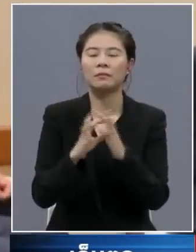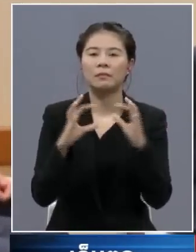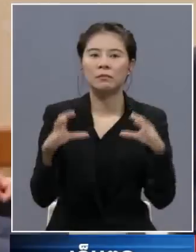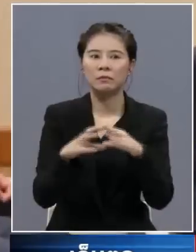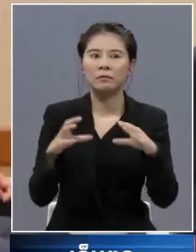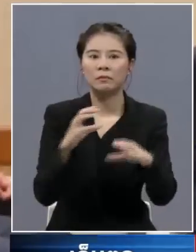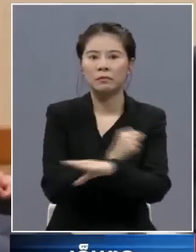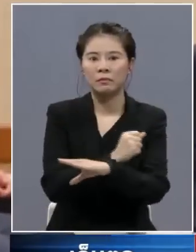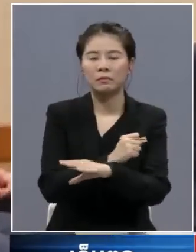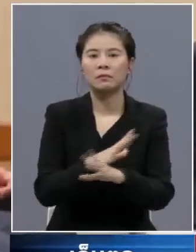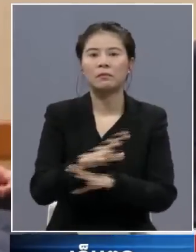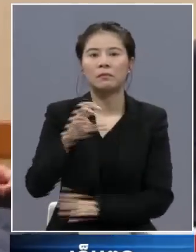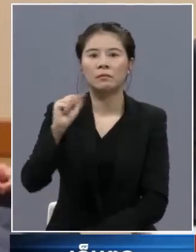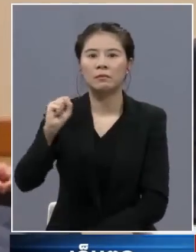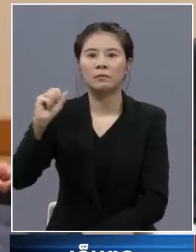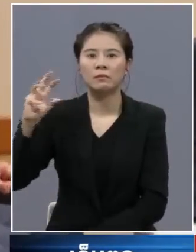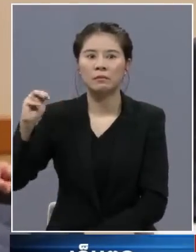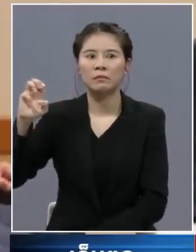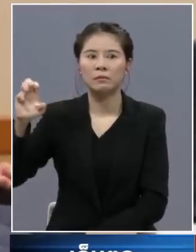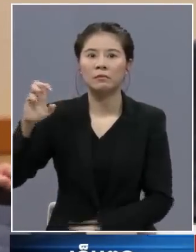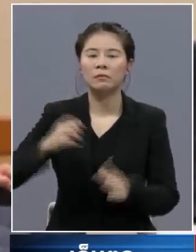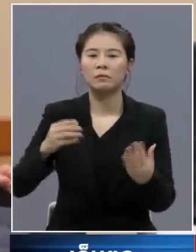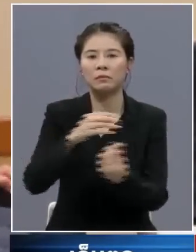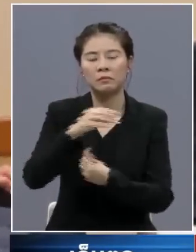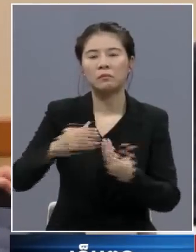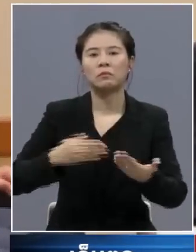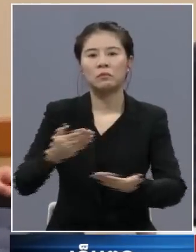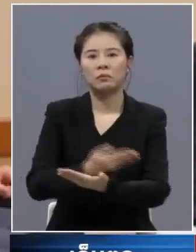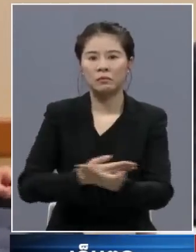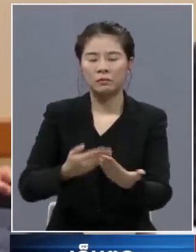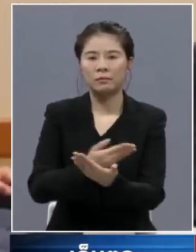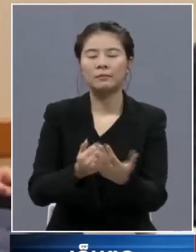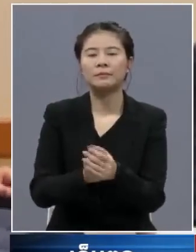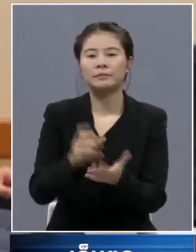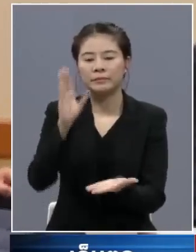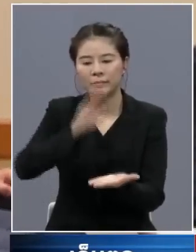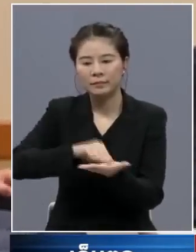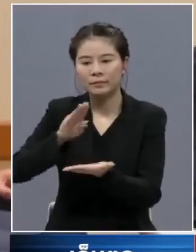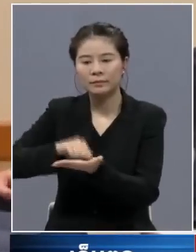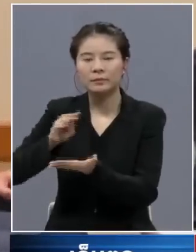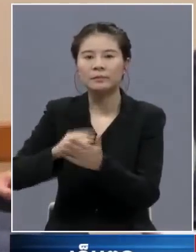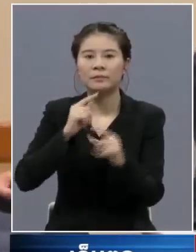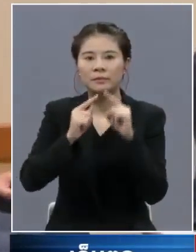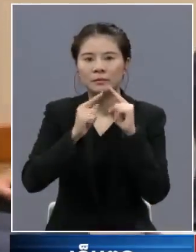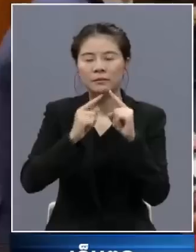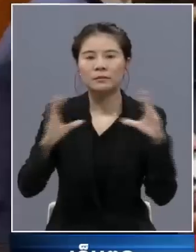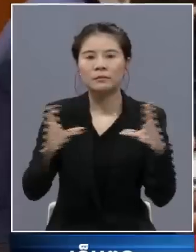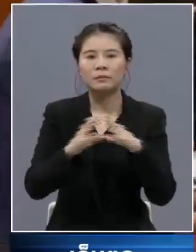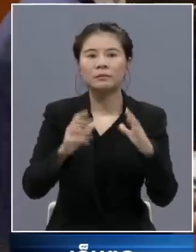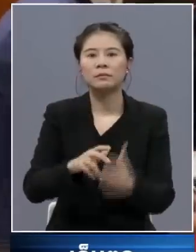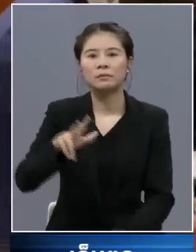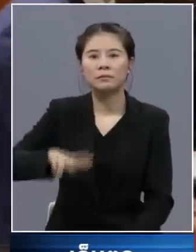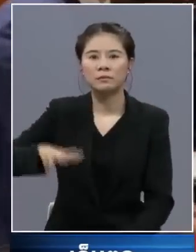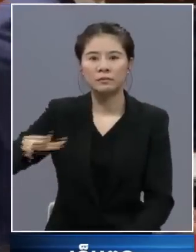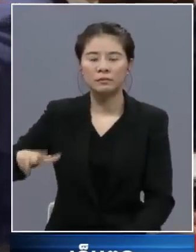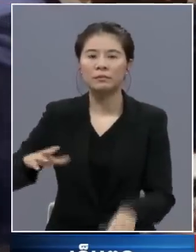กับสภา SME ด้วยเพื่อให้เกิดการรับฟังแบบรอบด้านนำข้อมูลที่รับฟังนั้นไปพูดคุยกับพรรคเพื่อไทยเพราะว่า